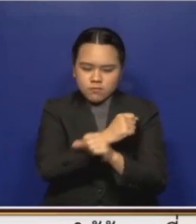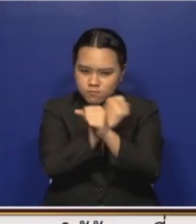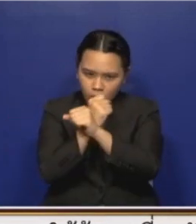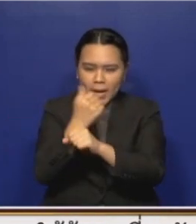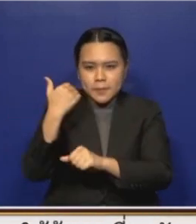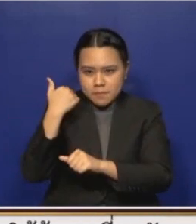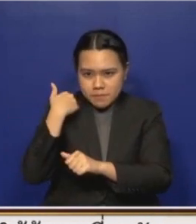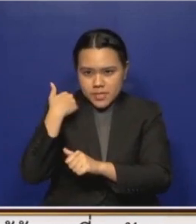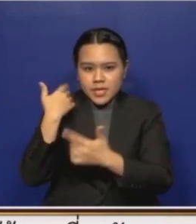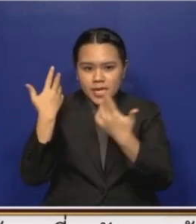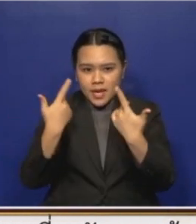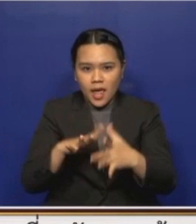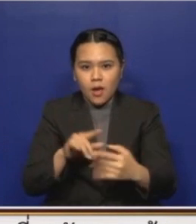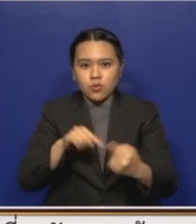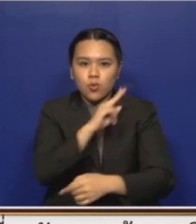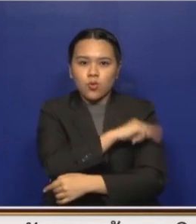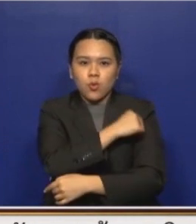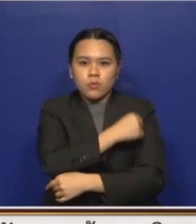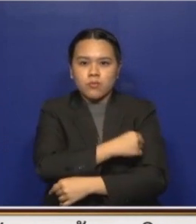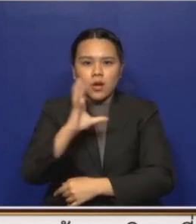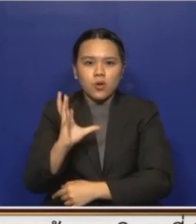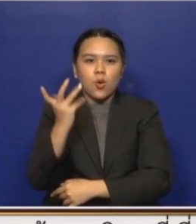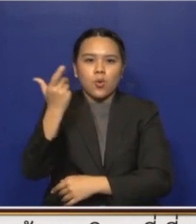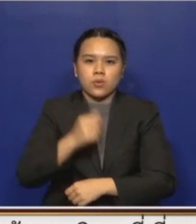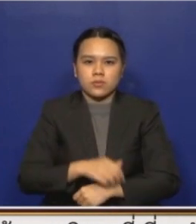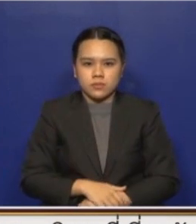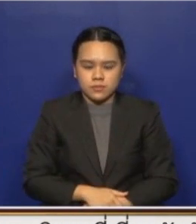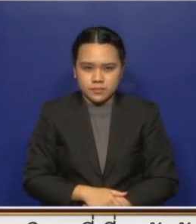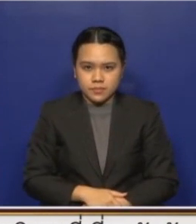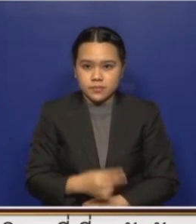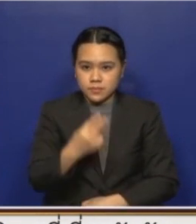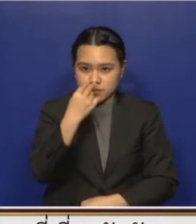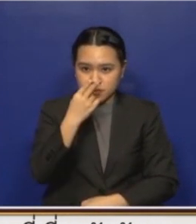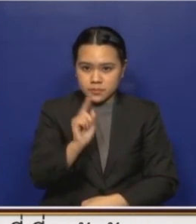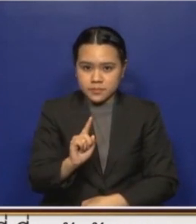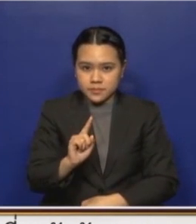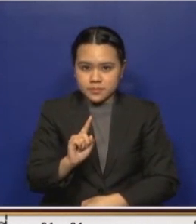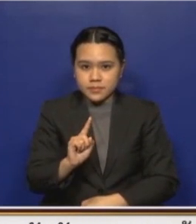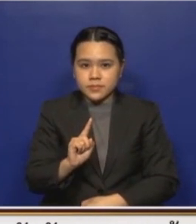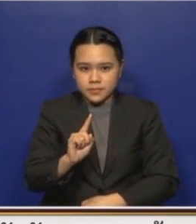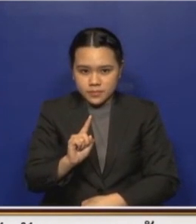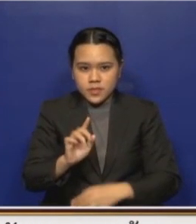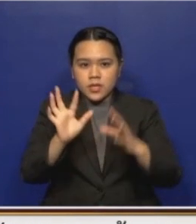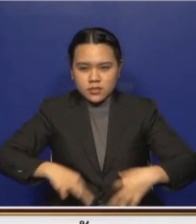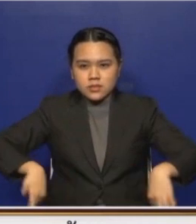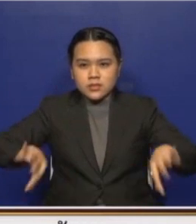าบาลของโลกไม่ต้องพูดถึงไปดูแผ่นต่อไปดีกว่าเรื่องนี้เป็นเรื่องสำคัญและผมเตือนอีกทีนะ